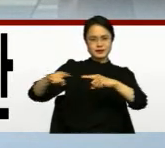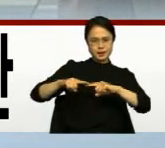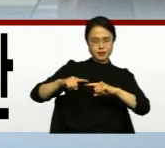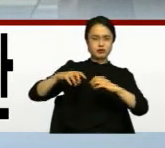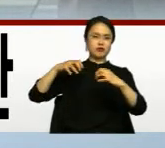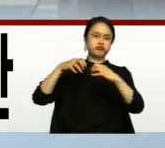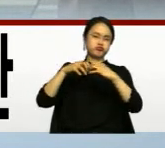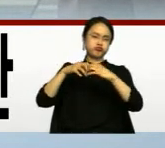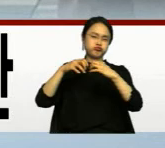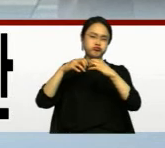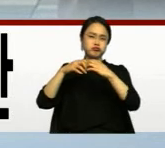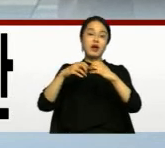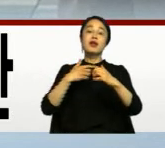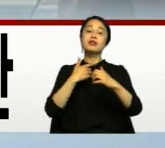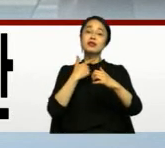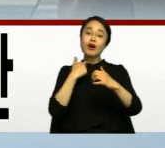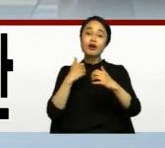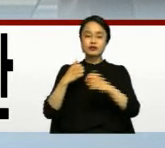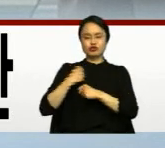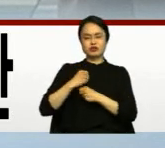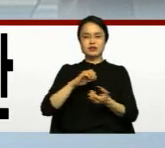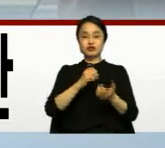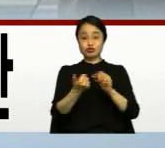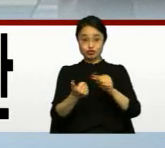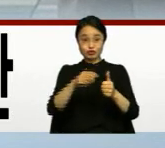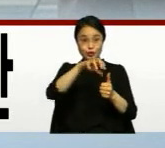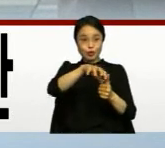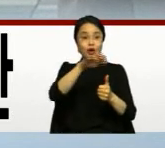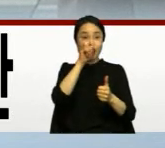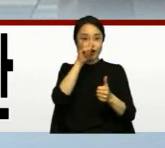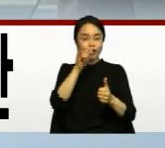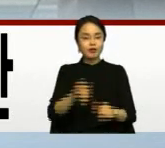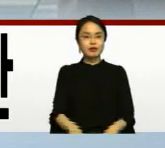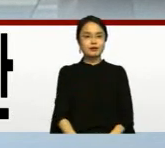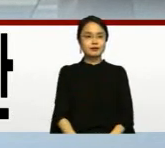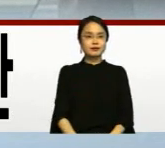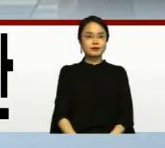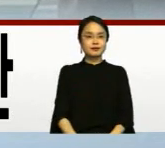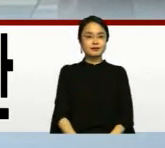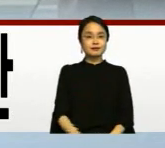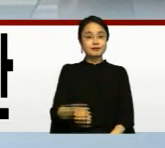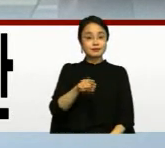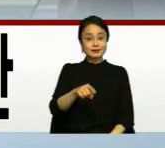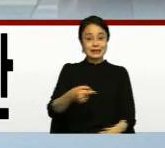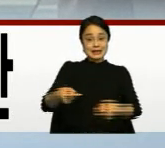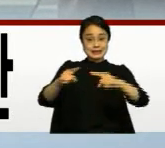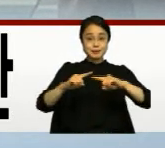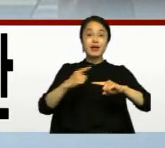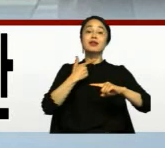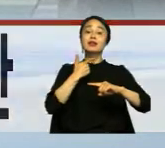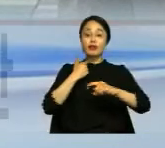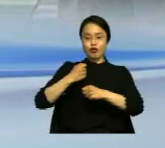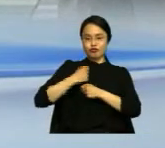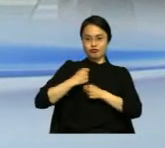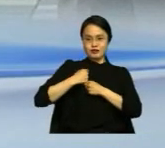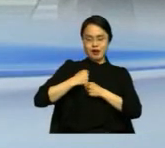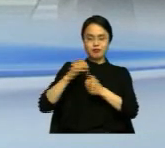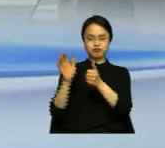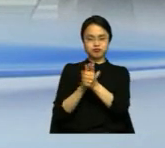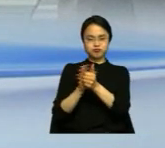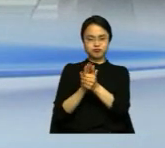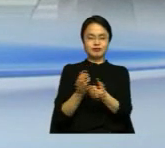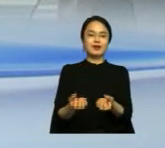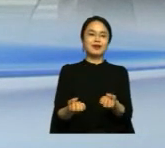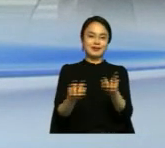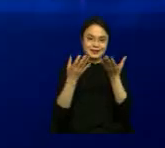용사를 추모하고 참전 용사들에게 위로와 감사를 전하는 행사가 파주 설마리 전투 추모공원에서 열렸습니다. 보도에